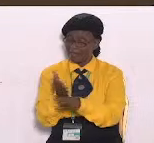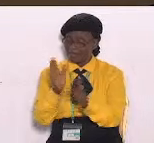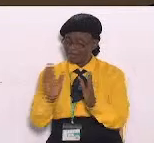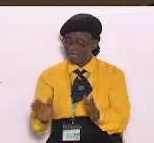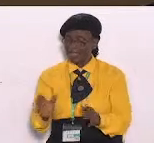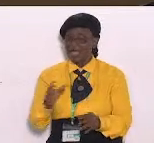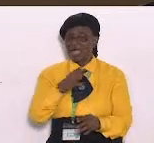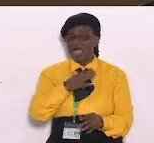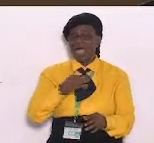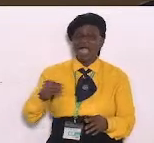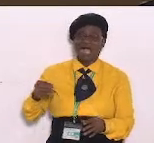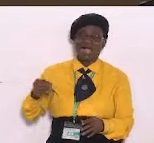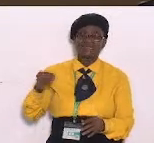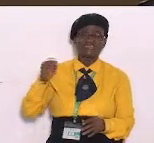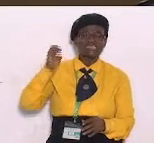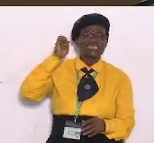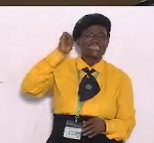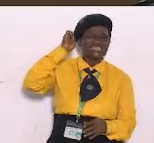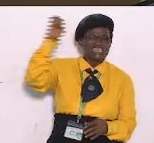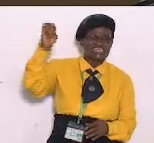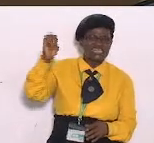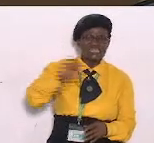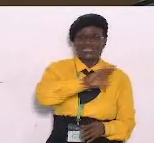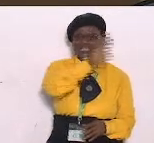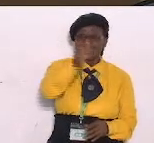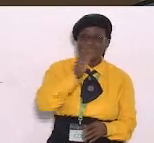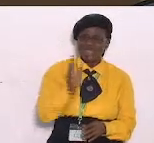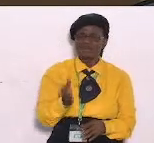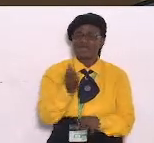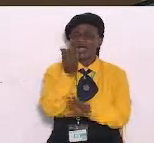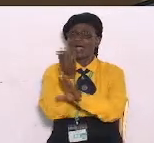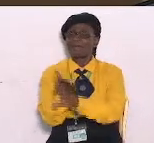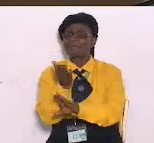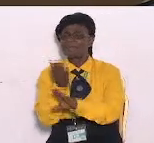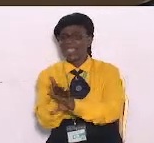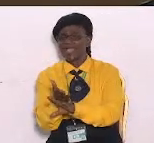mandien et il n'a jamais commandé